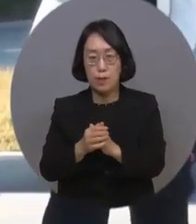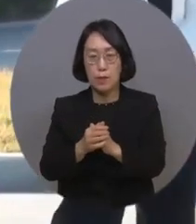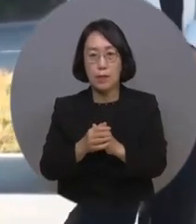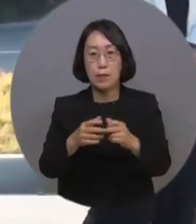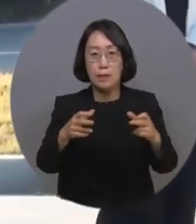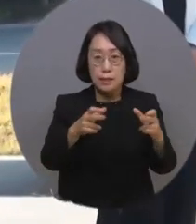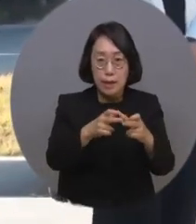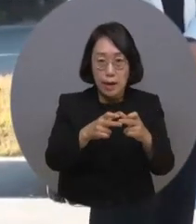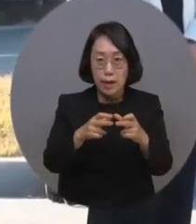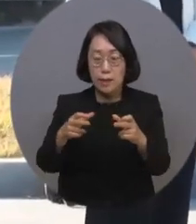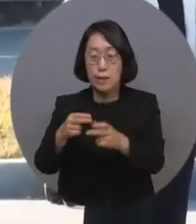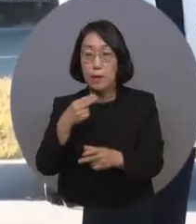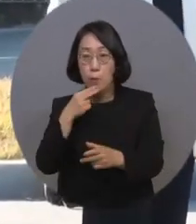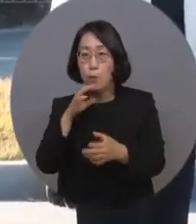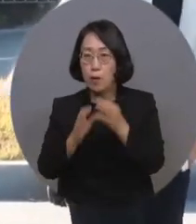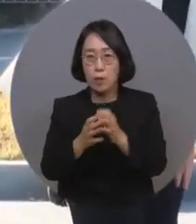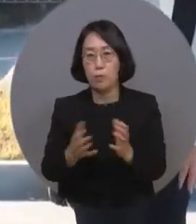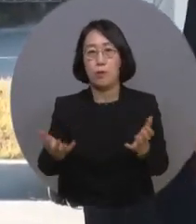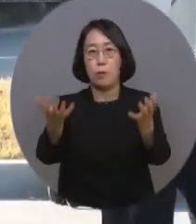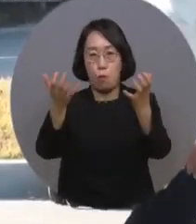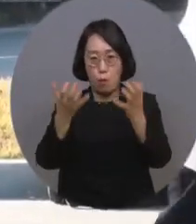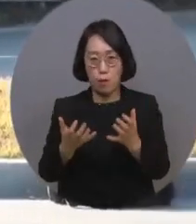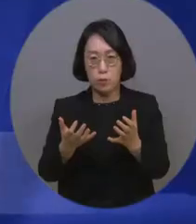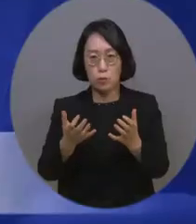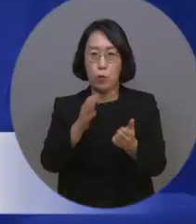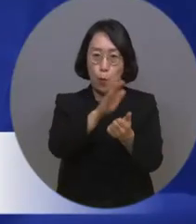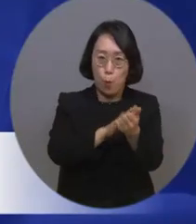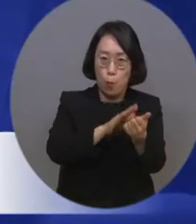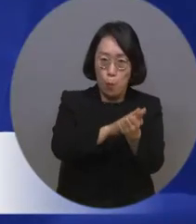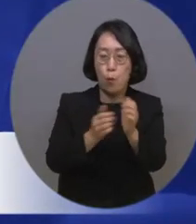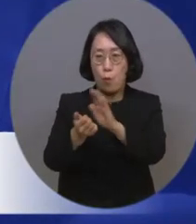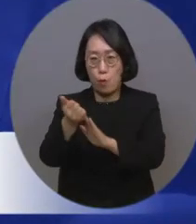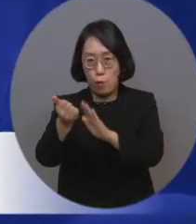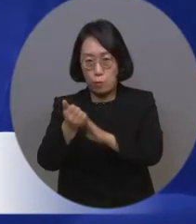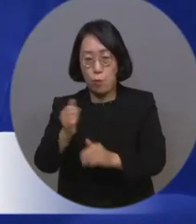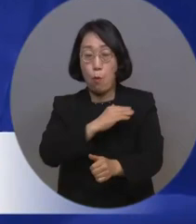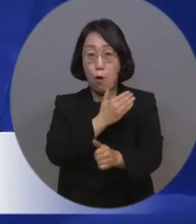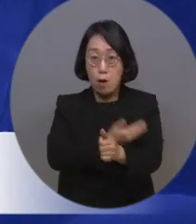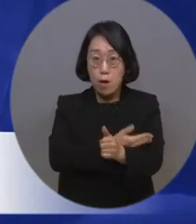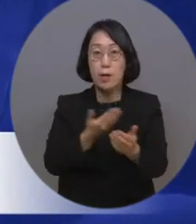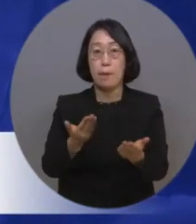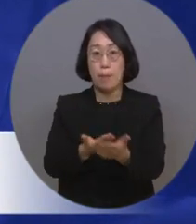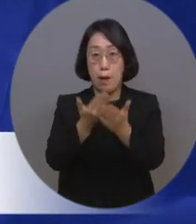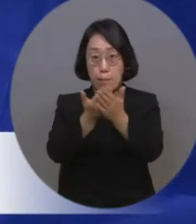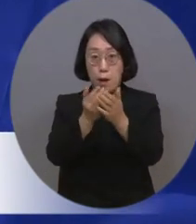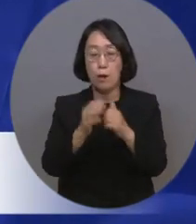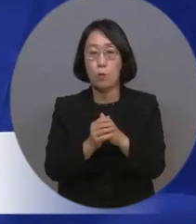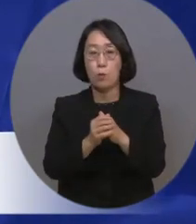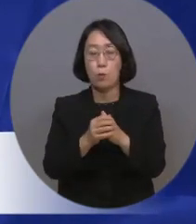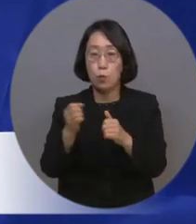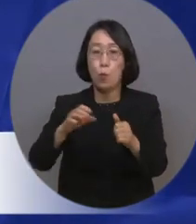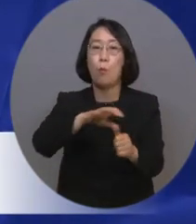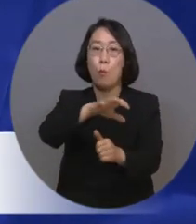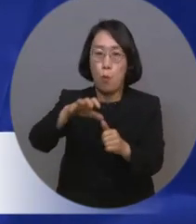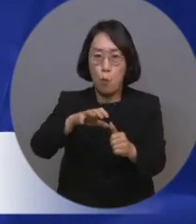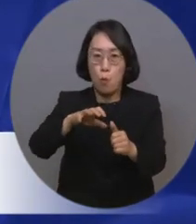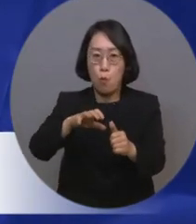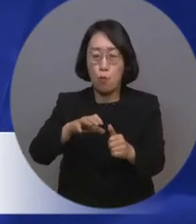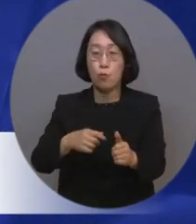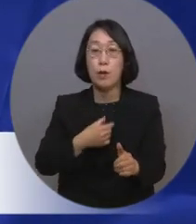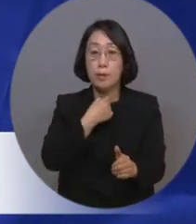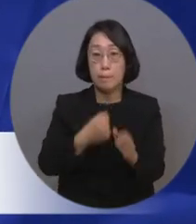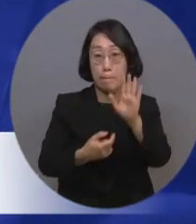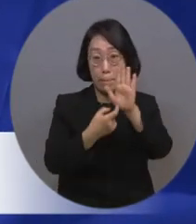비장애인 시민들이 함께 참여해 서로를 응원했습니다. 장애인 권리 증진, 또 권리 공호, 그다음에 우리의 또 주장을